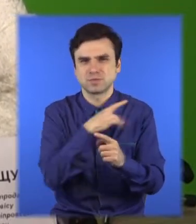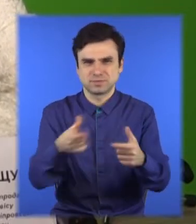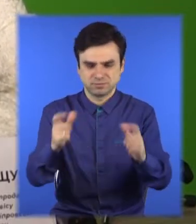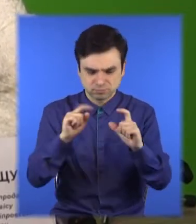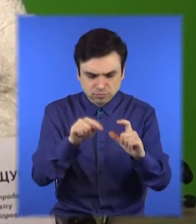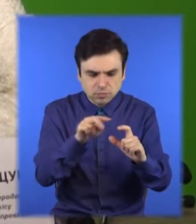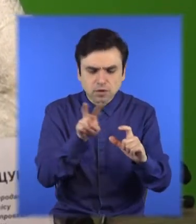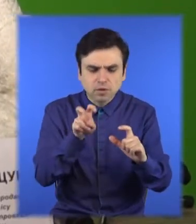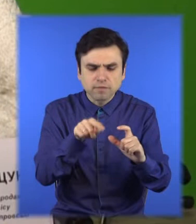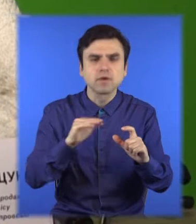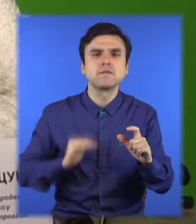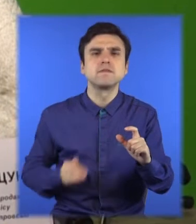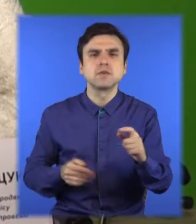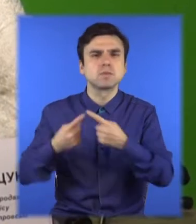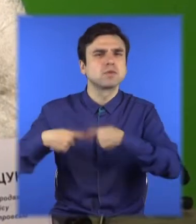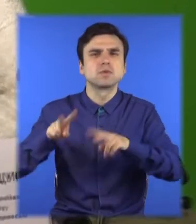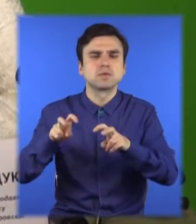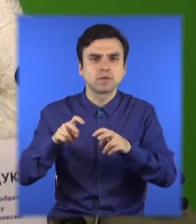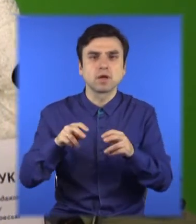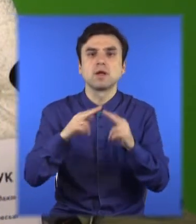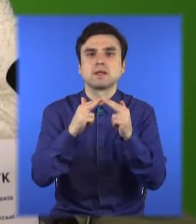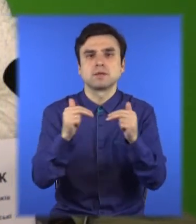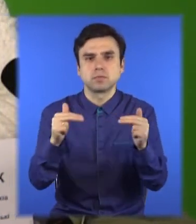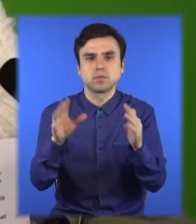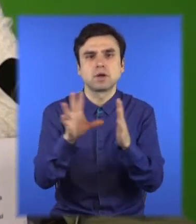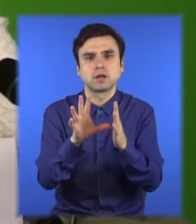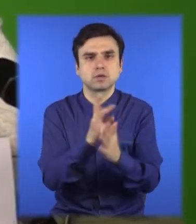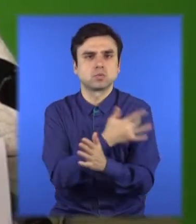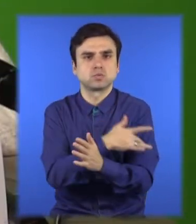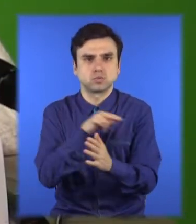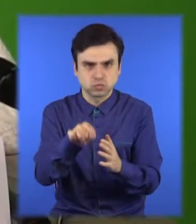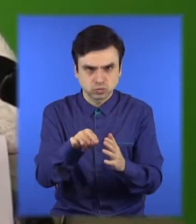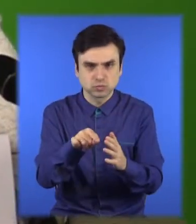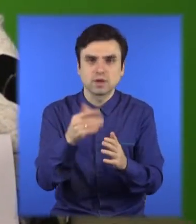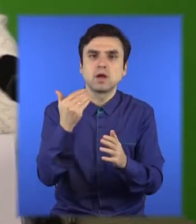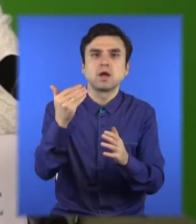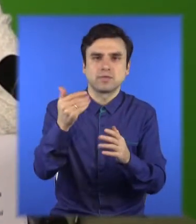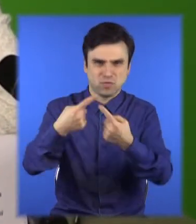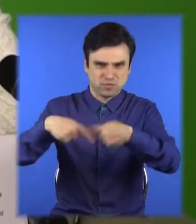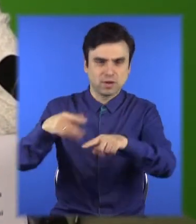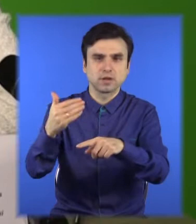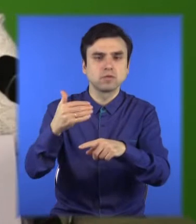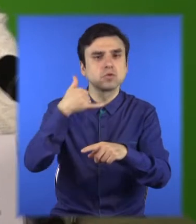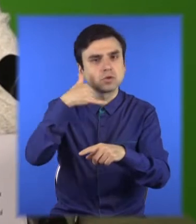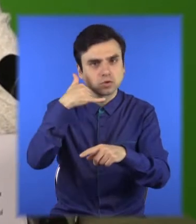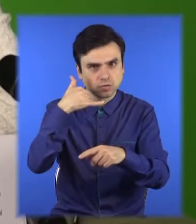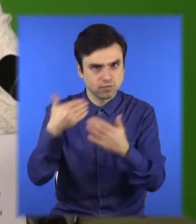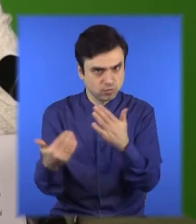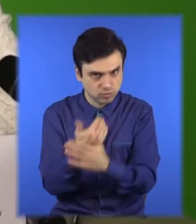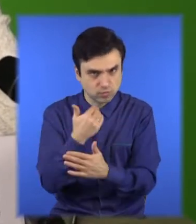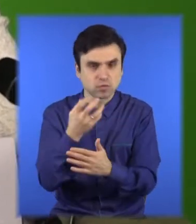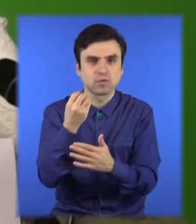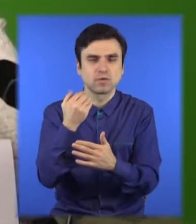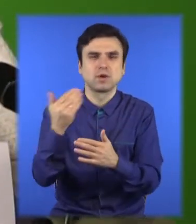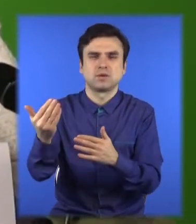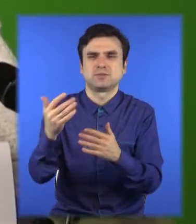компанії «Дніпровські енергетичні послуги», побачите нові телефони контактного центру, нові